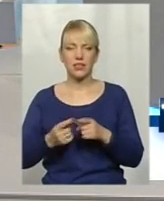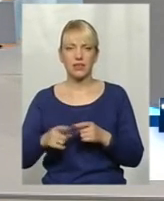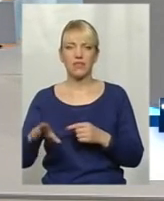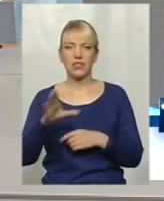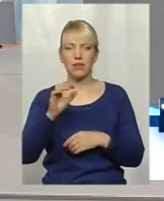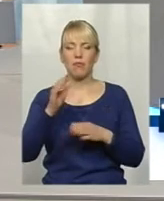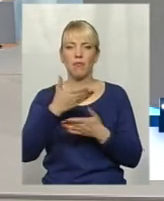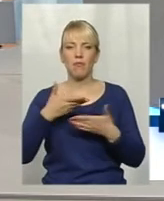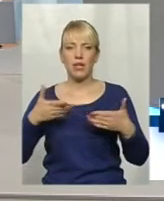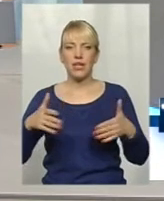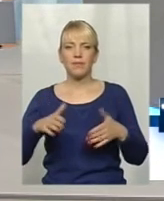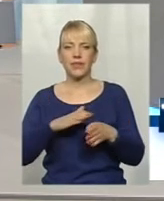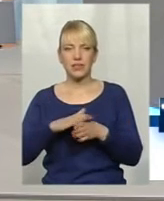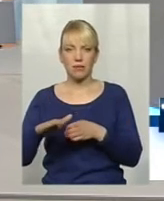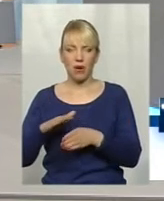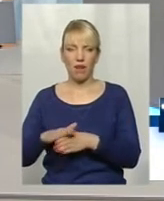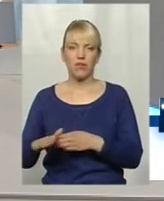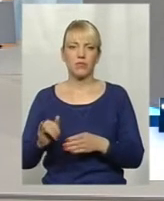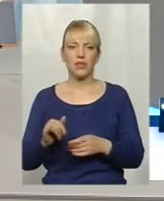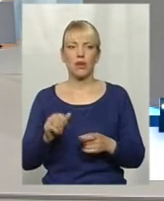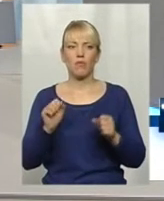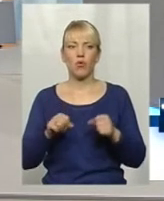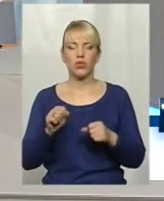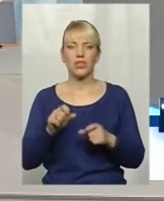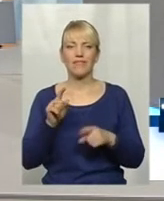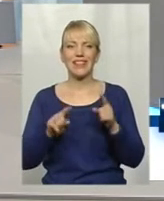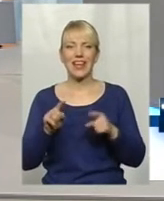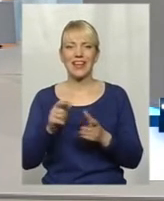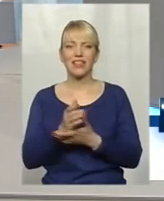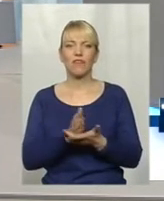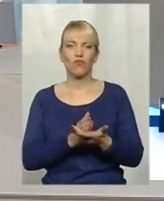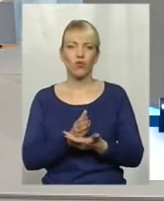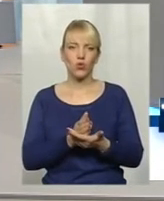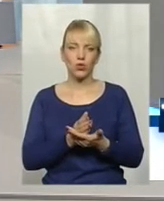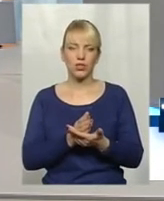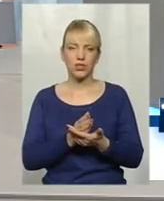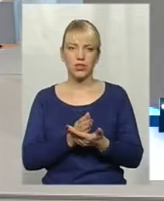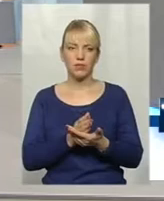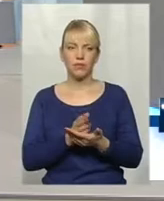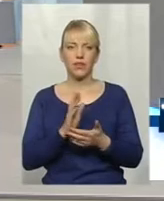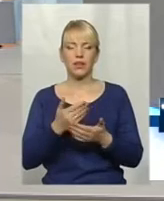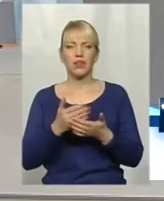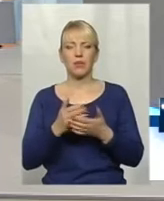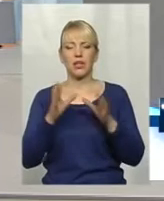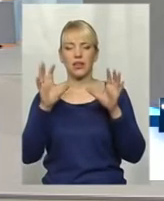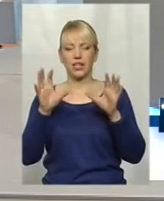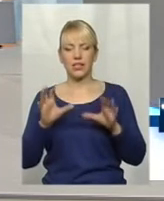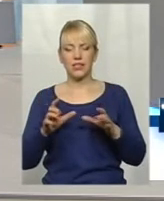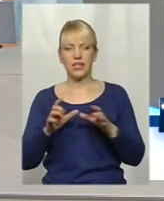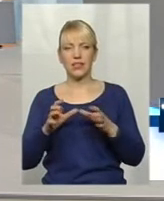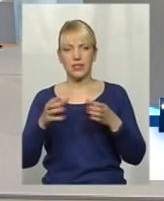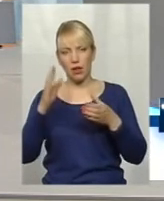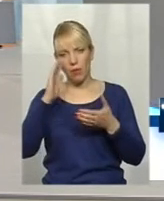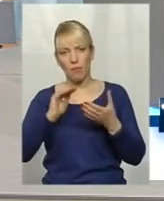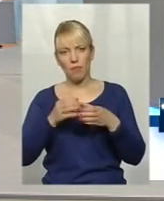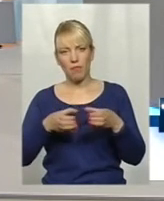можливо, деякі труднощі є з деякими функціями, там як реєстрація громадських організацій, партії, легалізація, і в